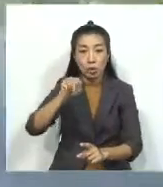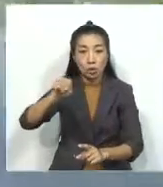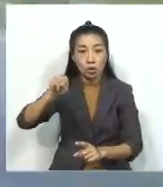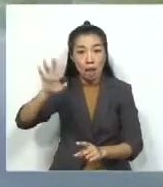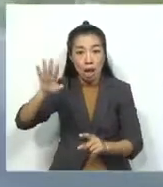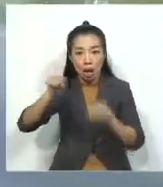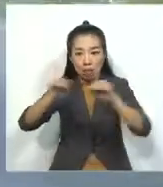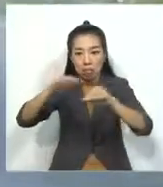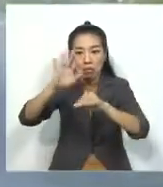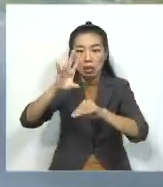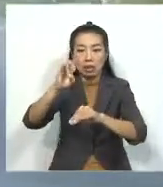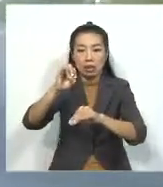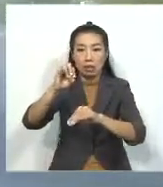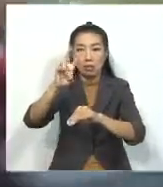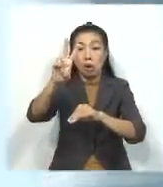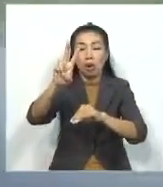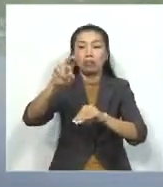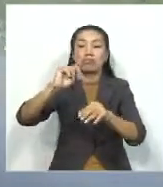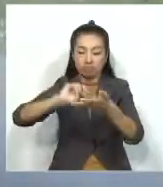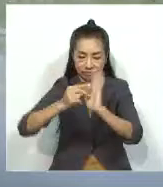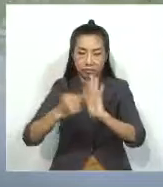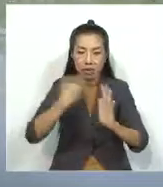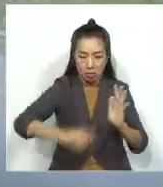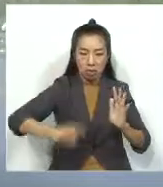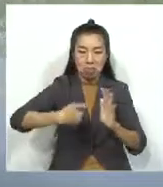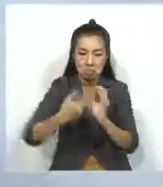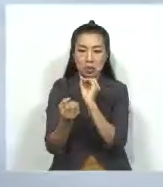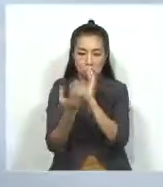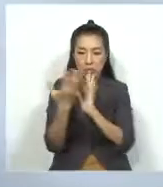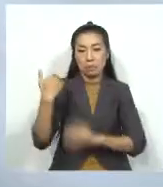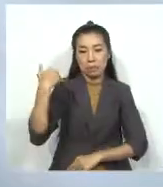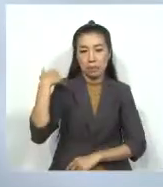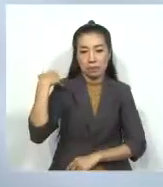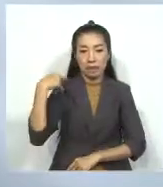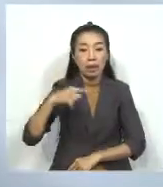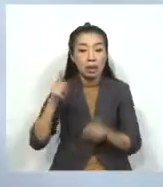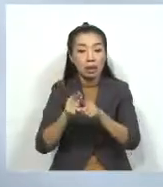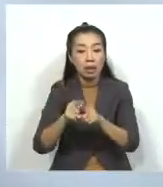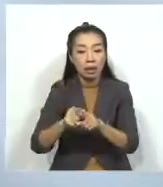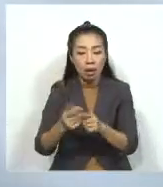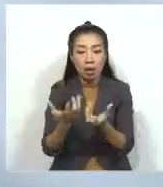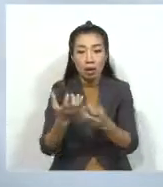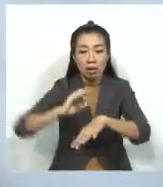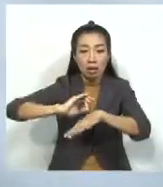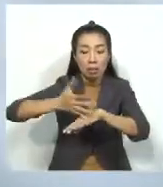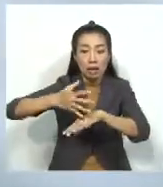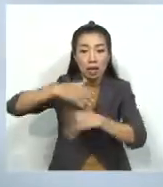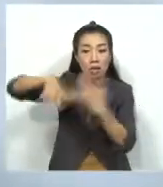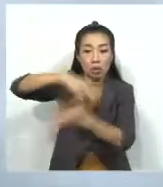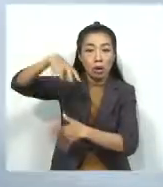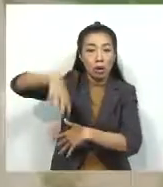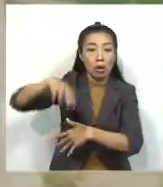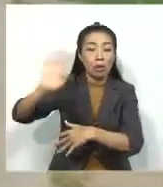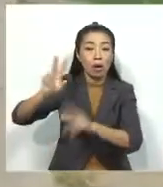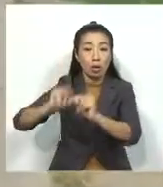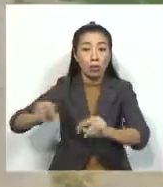ครกรัมต่อลูกบาศก์เมตรอยู่ในเกณฑ์เริ่มมีผลกระทบต่อสุขภาพค่ะผู้อำนวยการสำนักงานทรัพยากรธรรมชาติและสิ่งแวดล้อมจังหวัดนครป